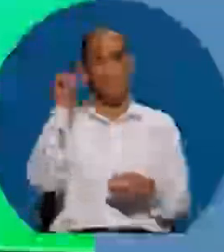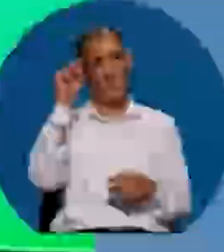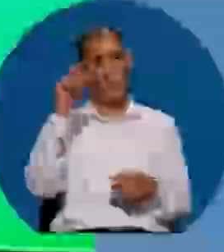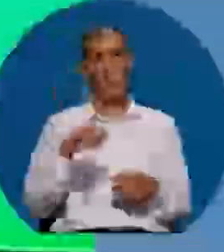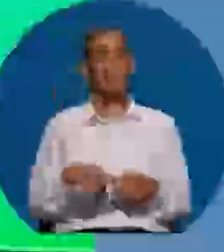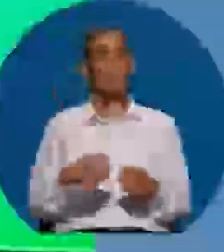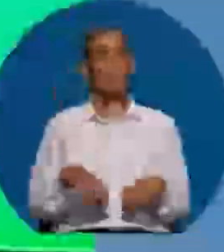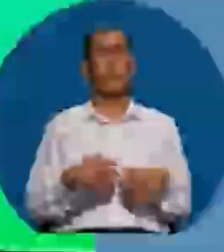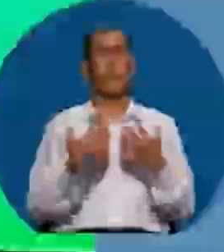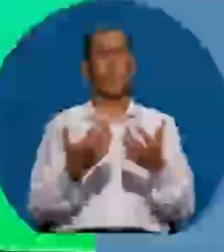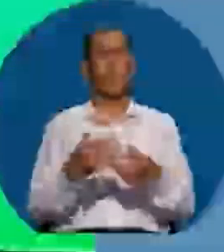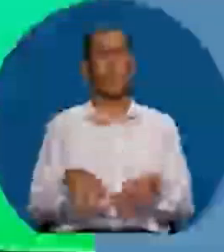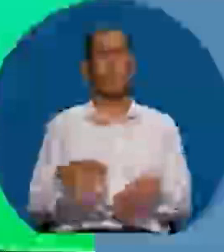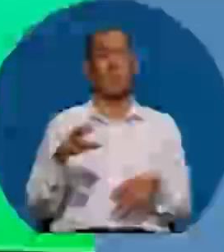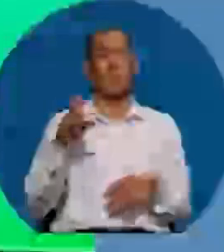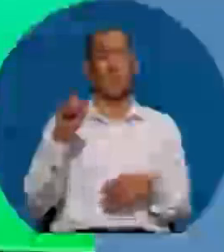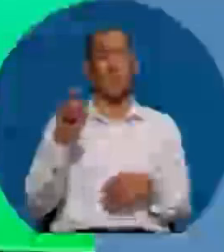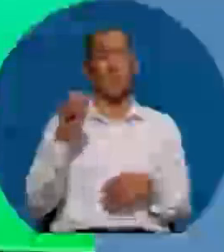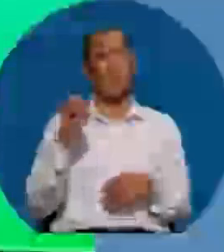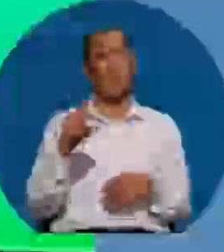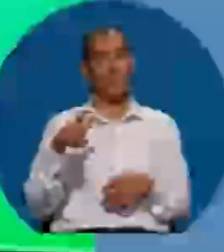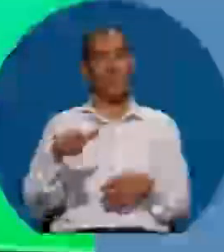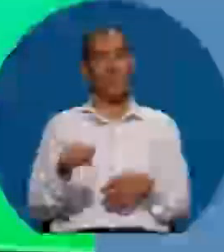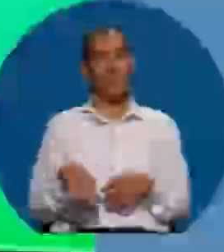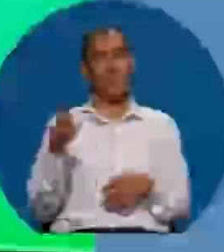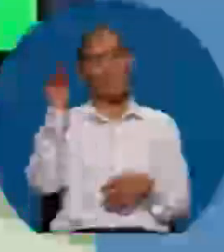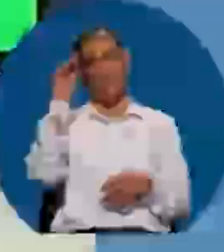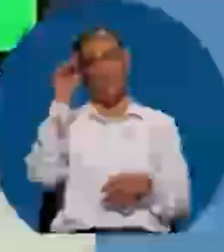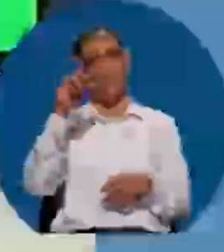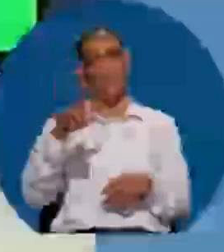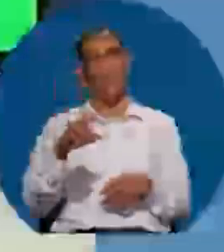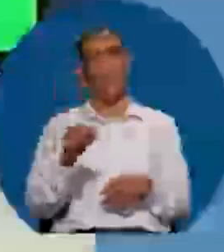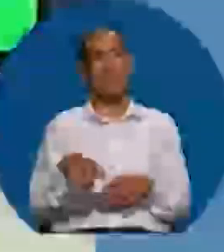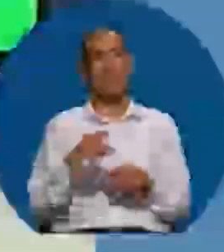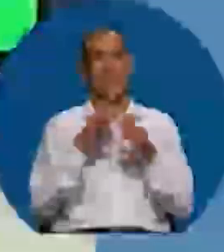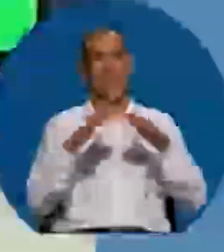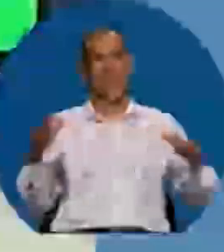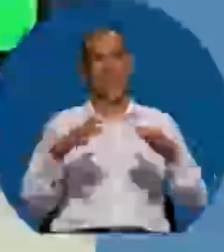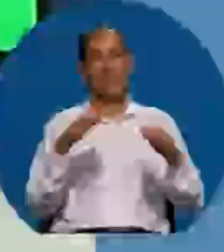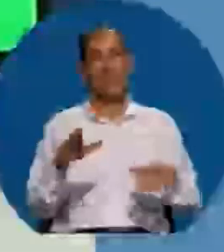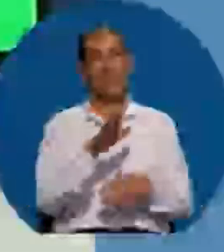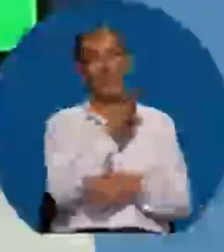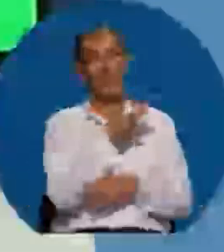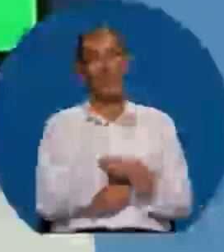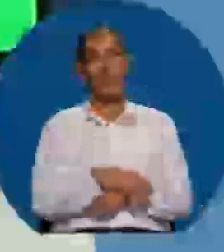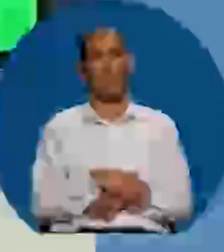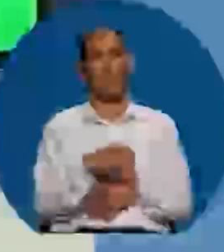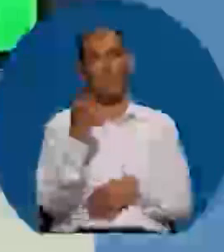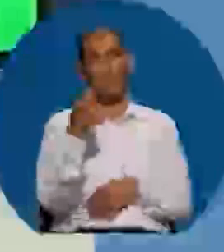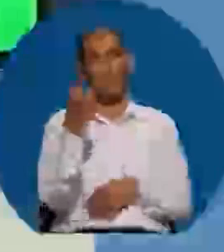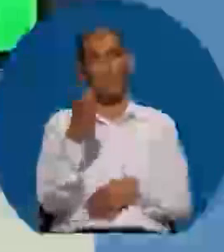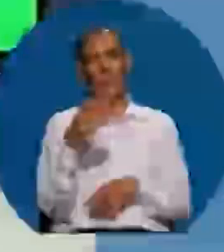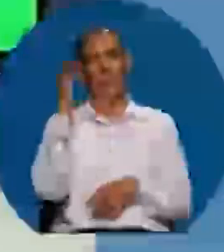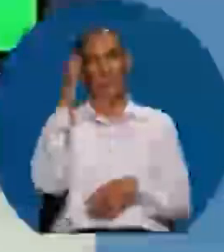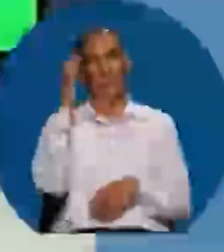түледім. Неге бұл шайырмыз Қожабек Сейітовтің білімнің саға бұлағы қосығы еді. Енді